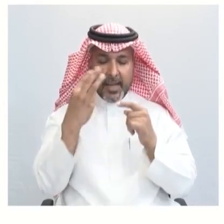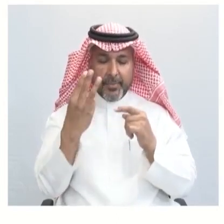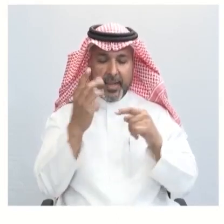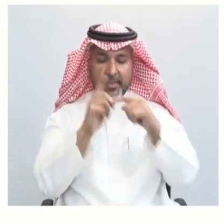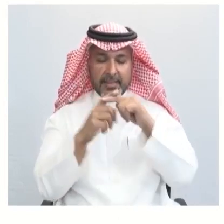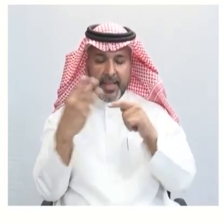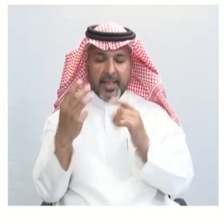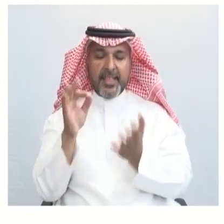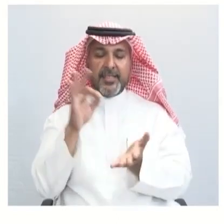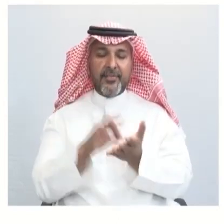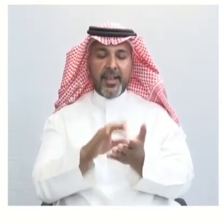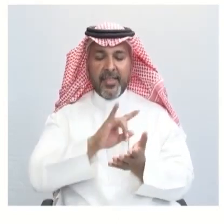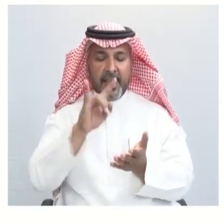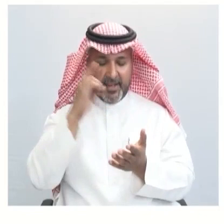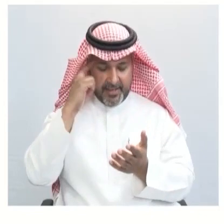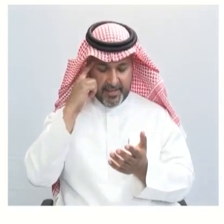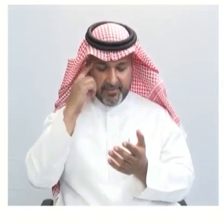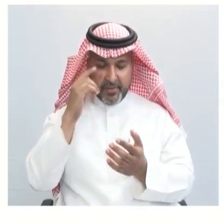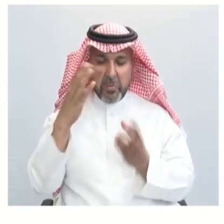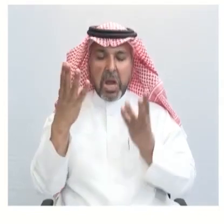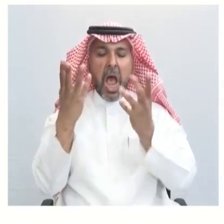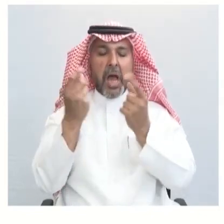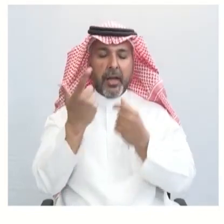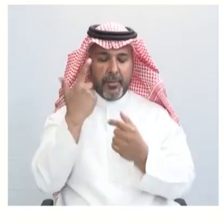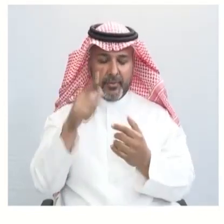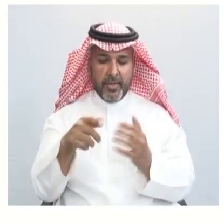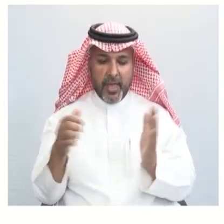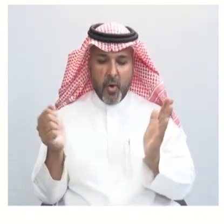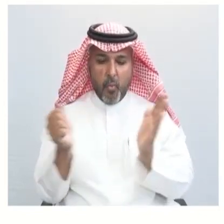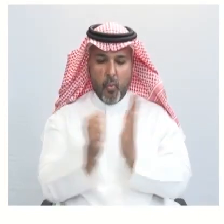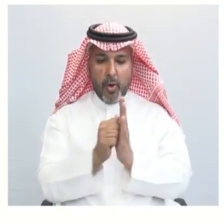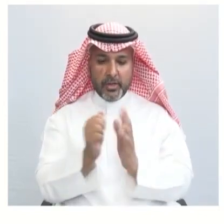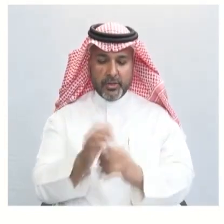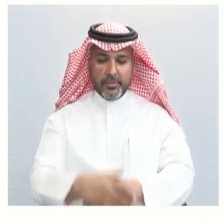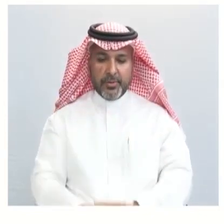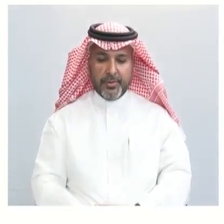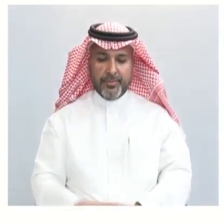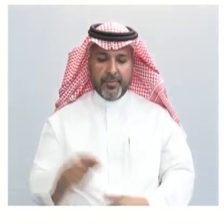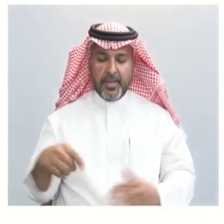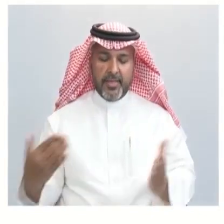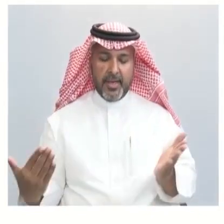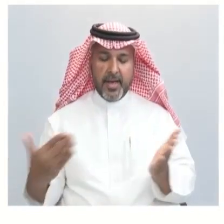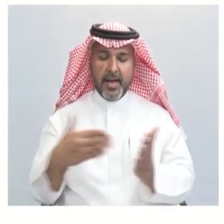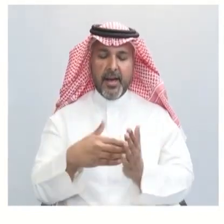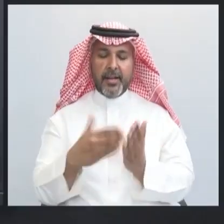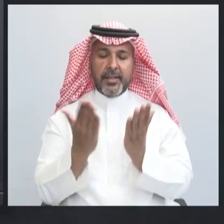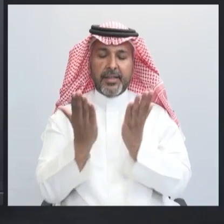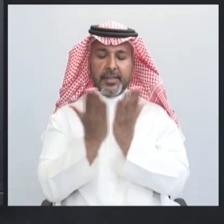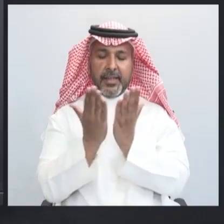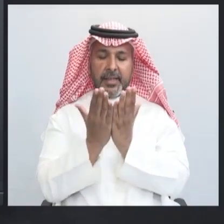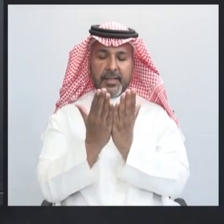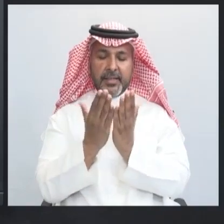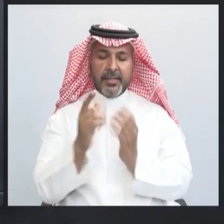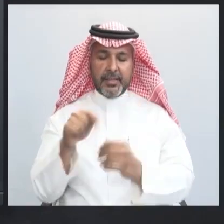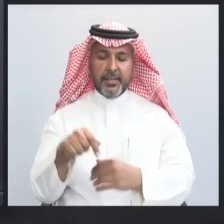يعطينا صفرا اذا الواجب س وث وع و13 بذلك نكون انتهينا من الجزء